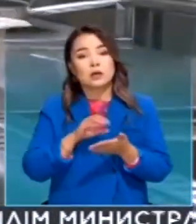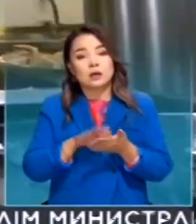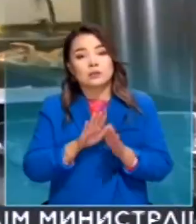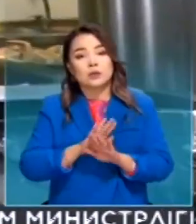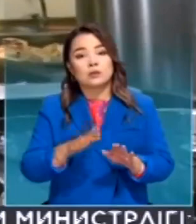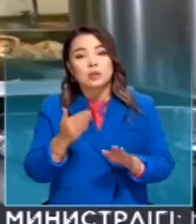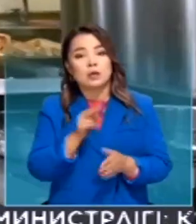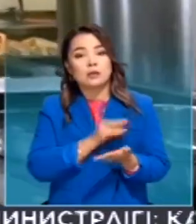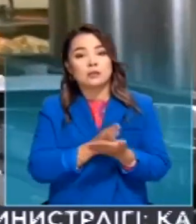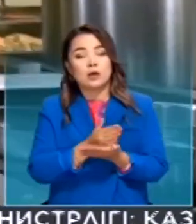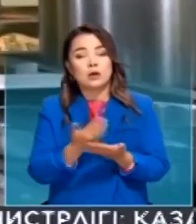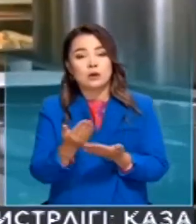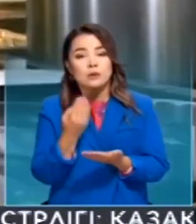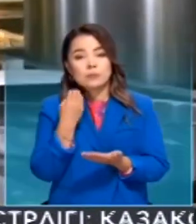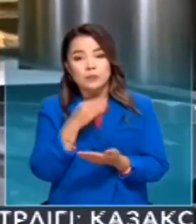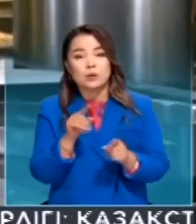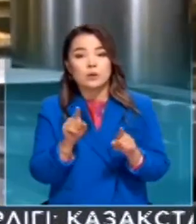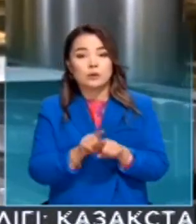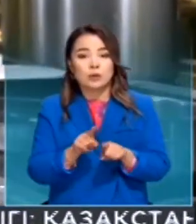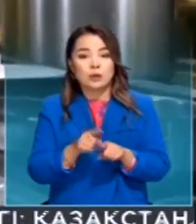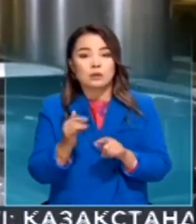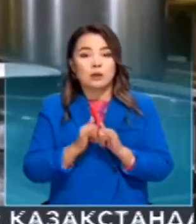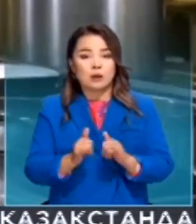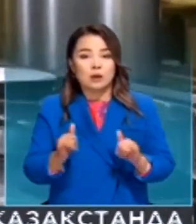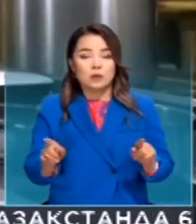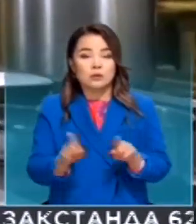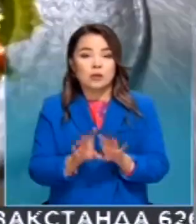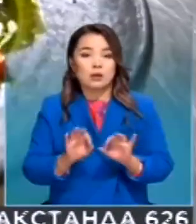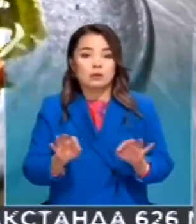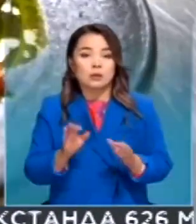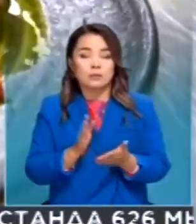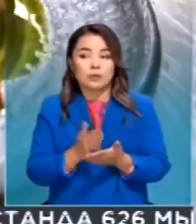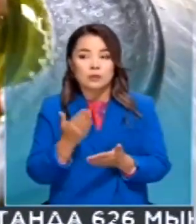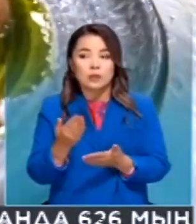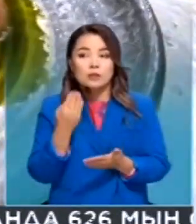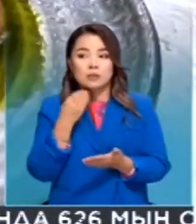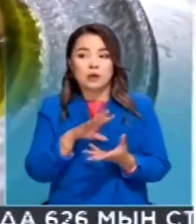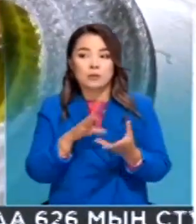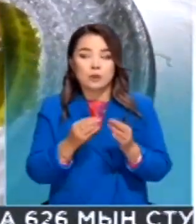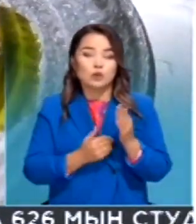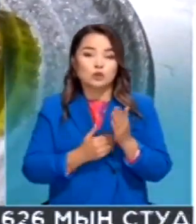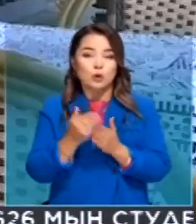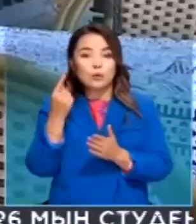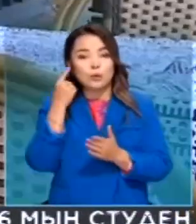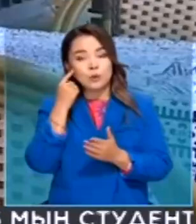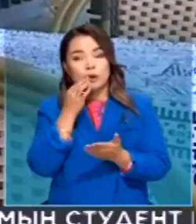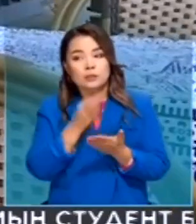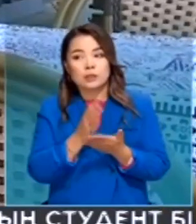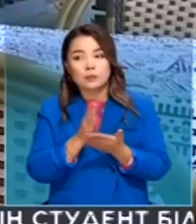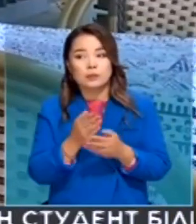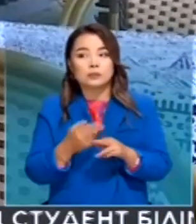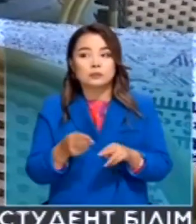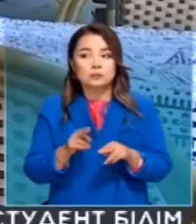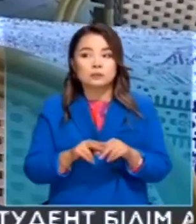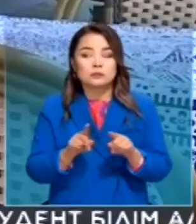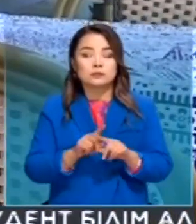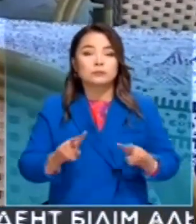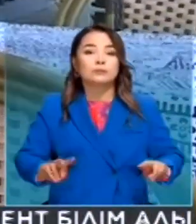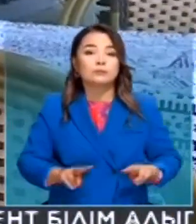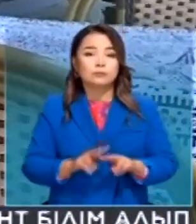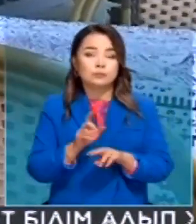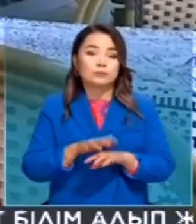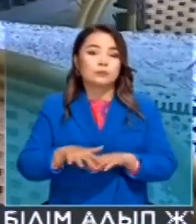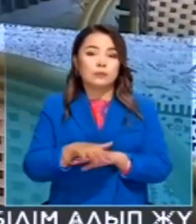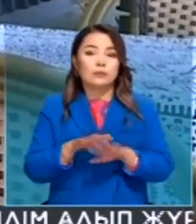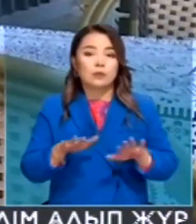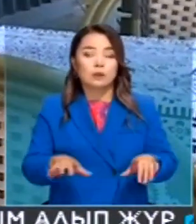емес, қызмет көрсету сапасының да арта түскенін айтады. Сапа жағынан жоғары деп ойлаймын Астана халқы. Өйткені Астананың халқы